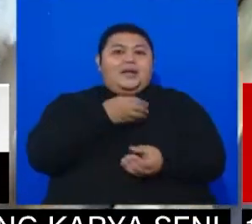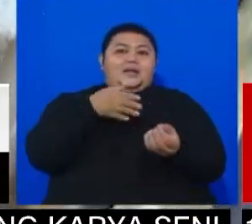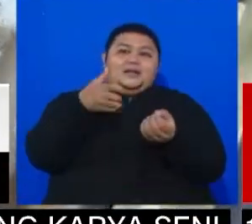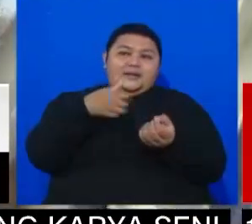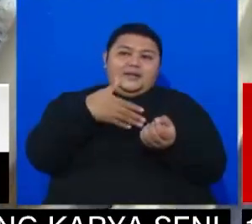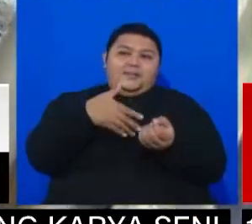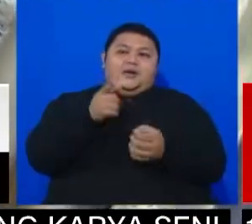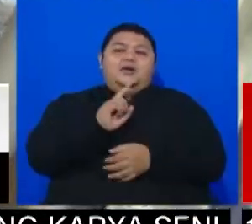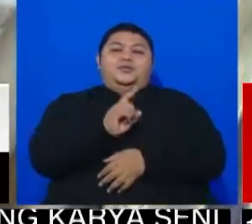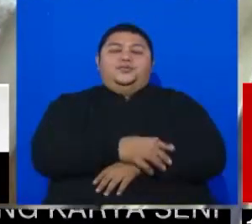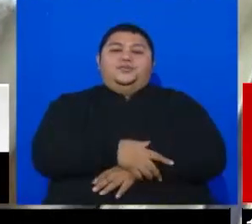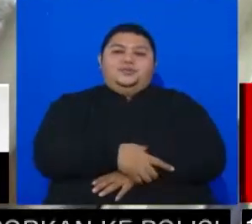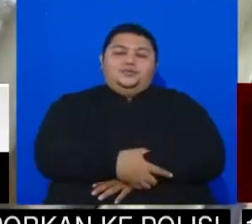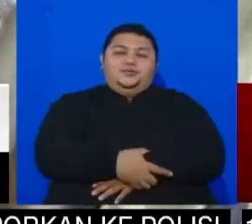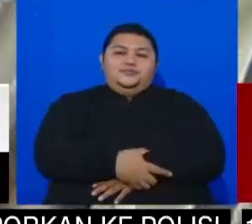dahulu.